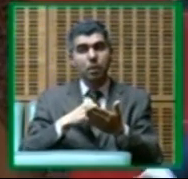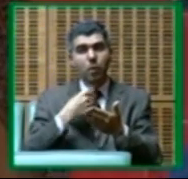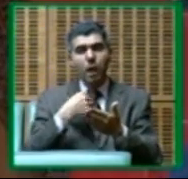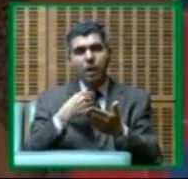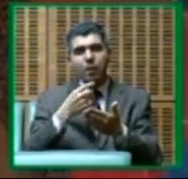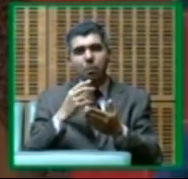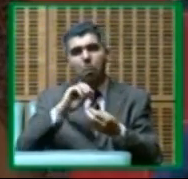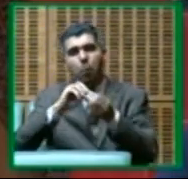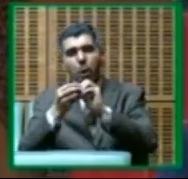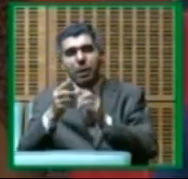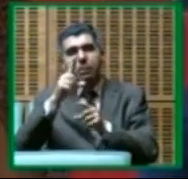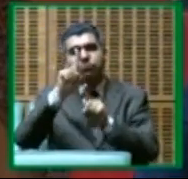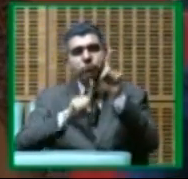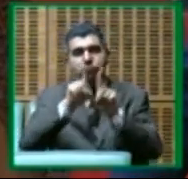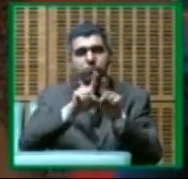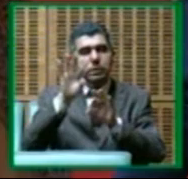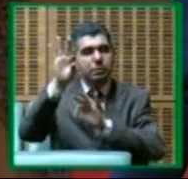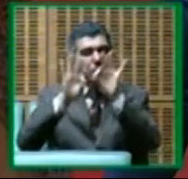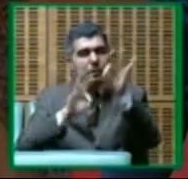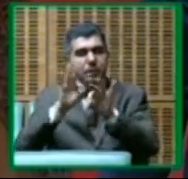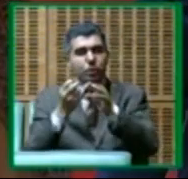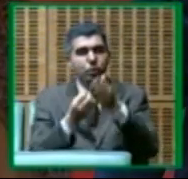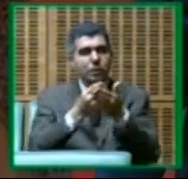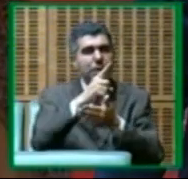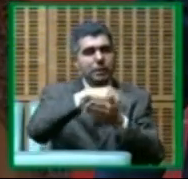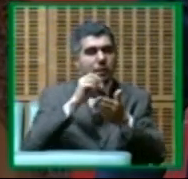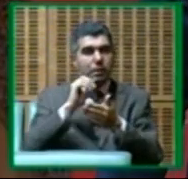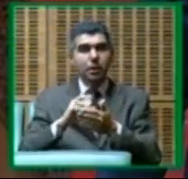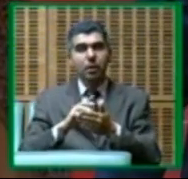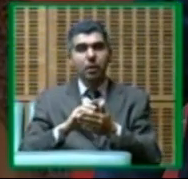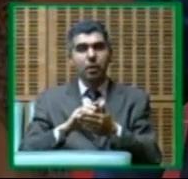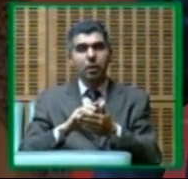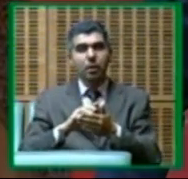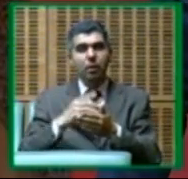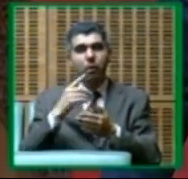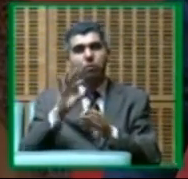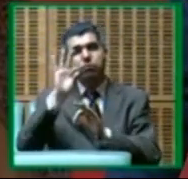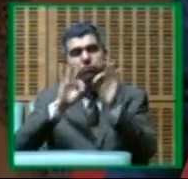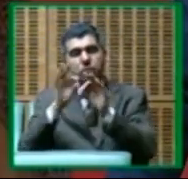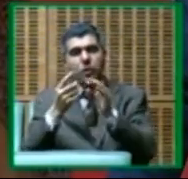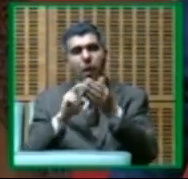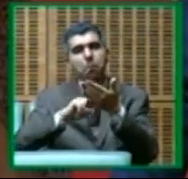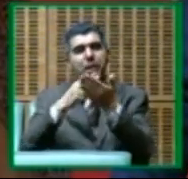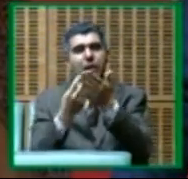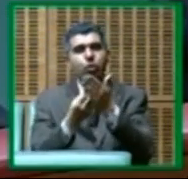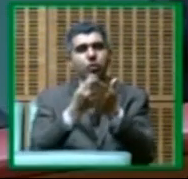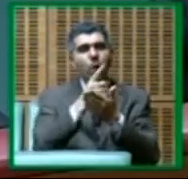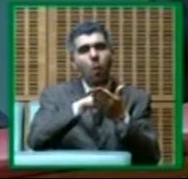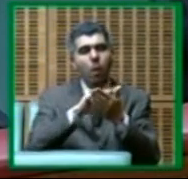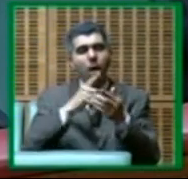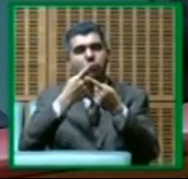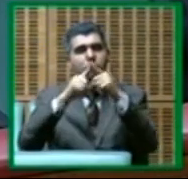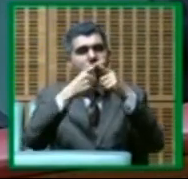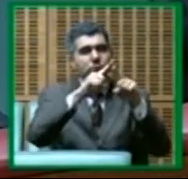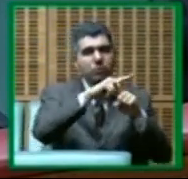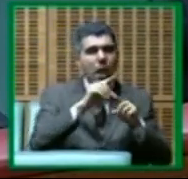في الاختلالات ربما ديال التسيير اللي ربما غادي نقدر نقول بأنها يعني حالات متفرقة كما تفضلتوا وقلتوا أن كاين